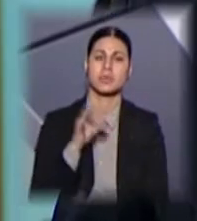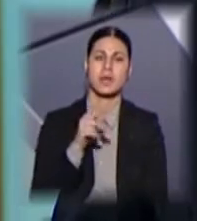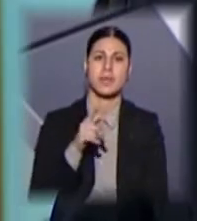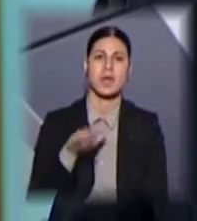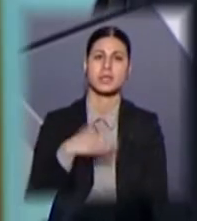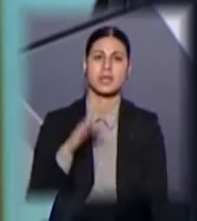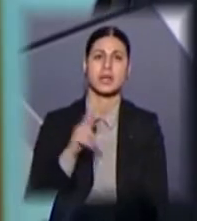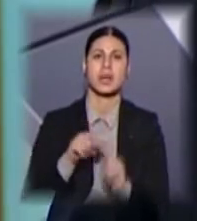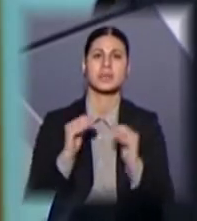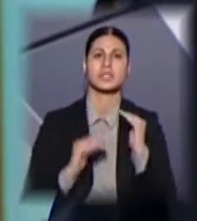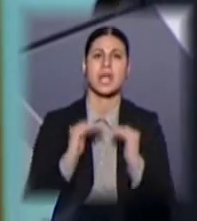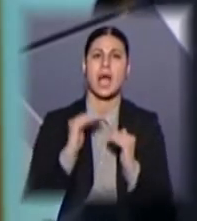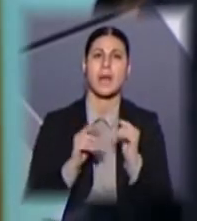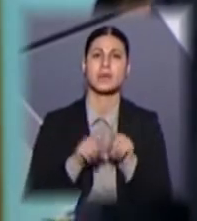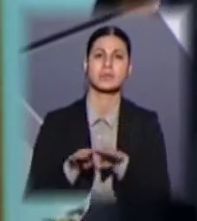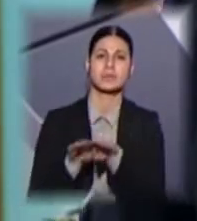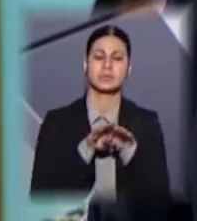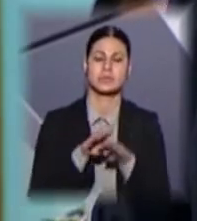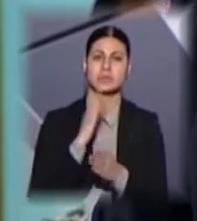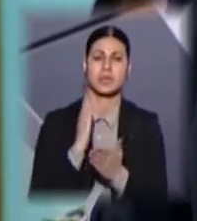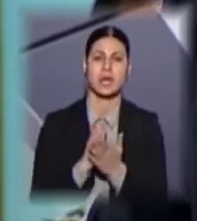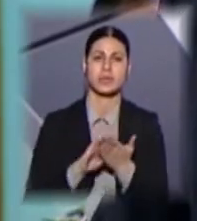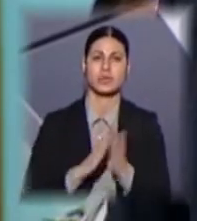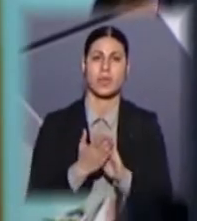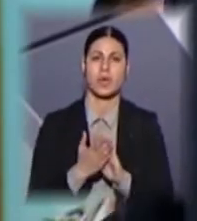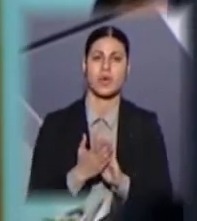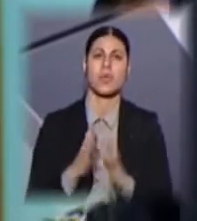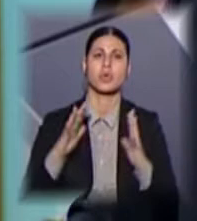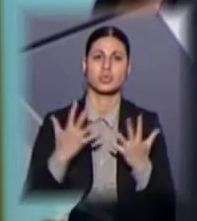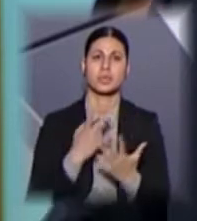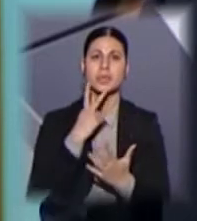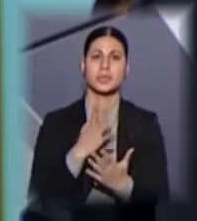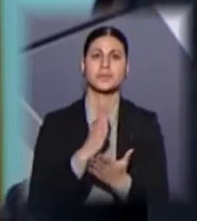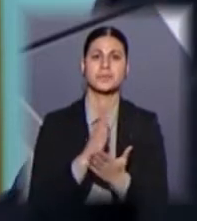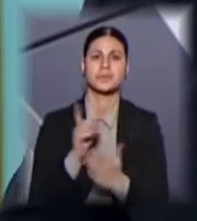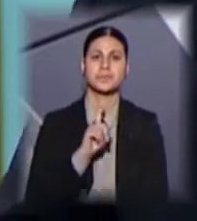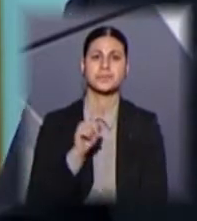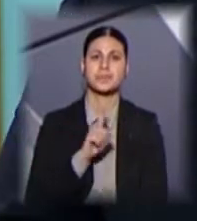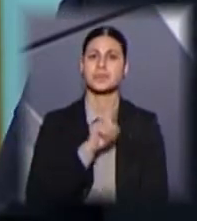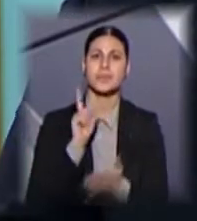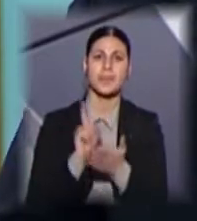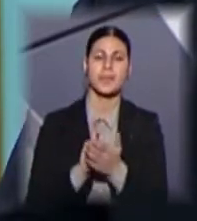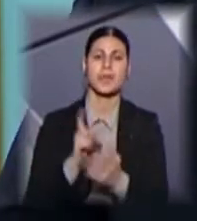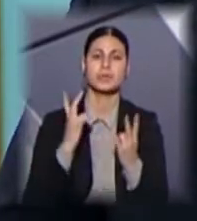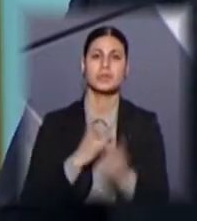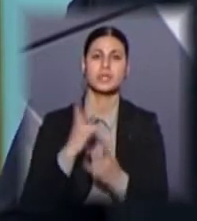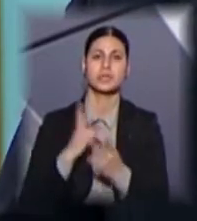ესეთ ფლუქტუაცია, სტაბილურად მძიმე მდგომარეობა. უცებ აღმოჩნდა, რომ ეს აუცილებელი საჭიროება